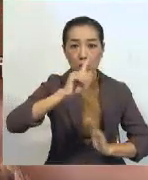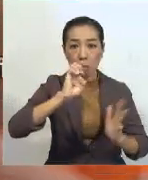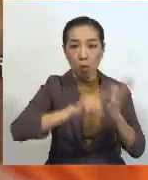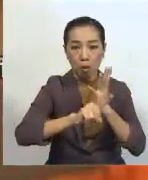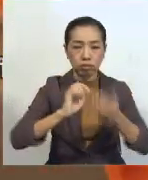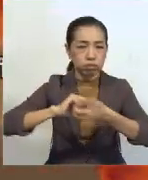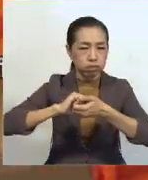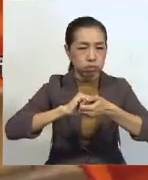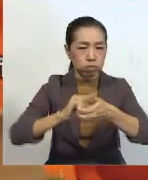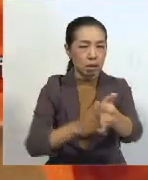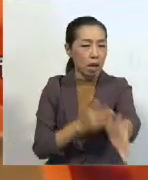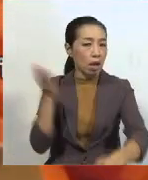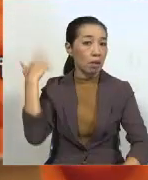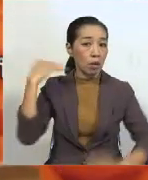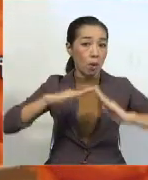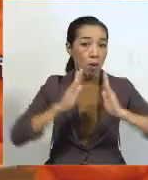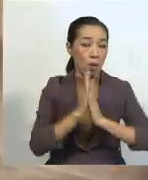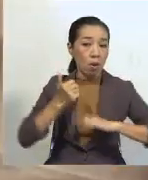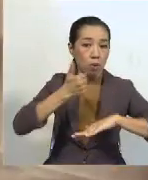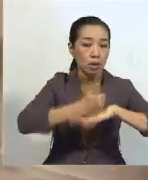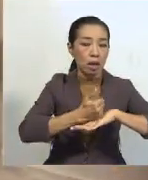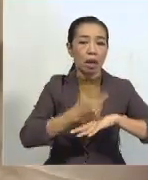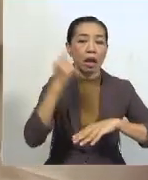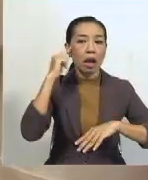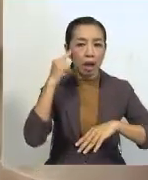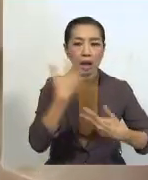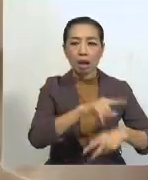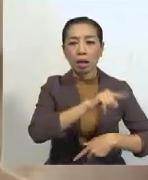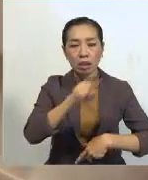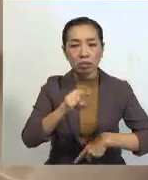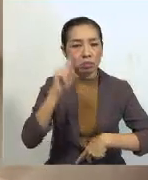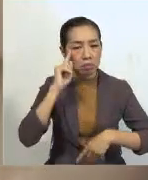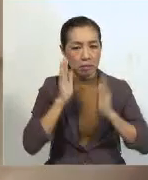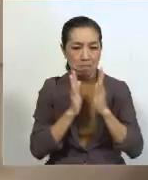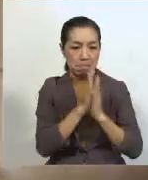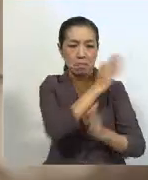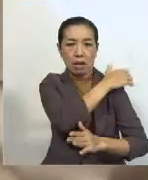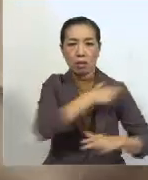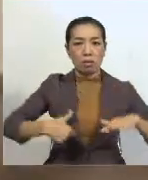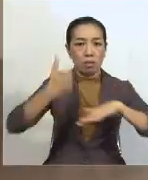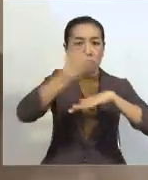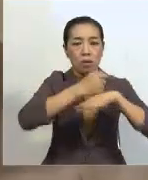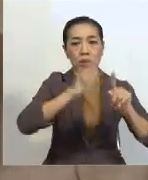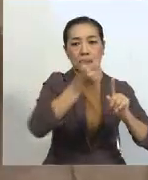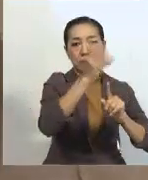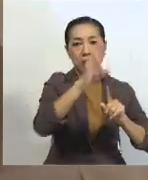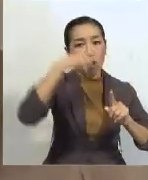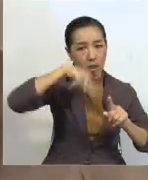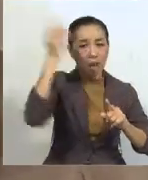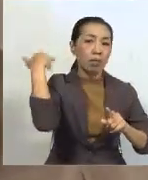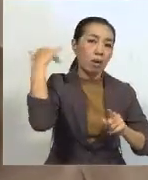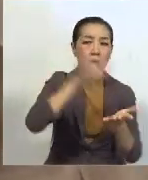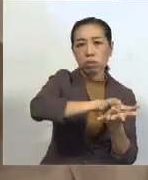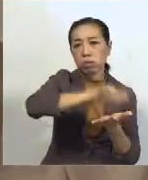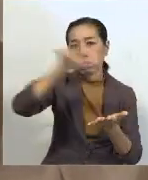แต่สมเด็จพระวรรณรัตน์เจ้าอาวาสวัดโพสมเด็จพระสังฆราชพระองค์ที่17ของไทยเดินทางไปเยือนสำนักวาติกันเมื่อ